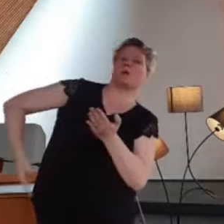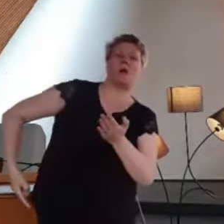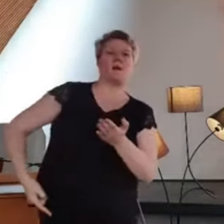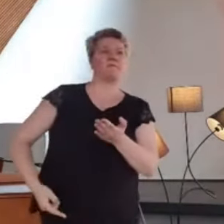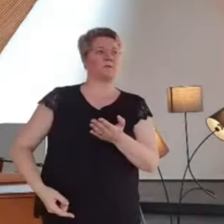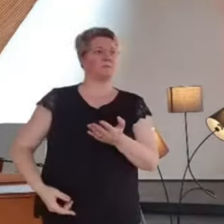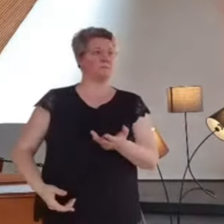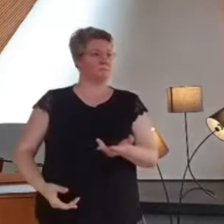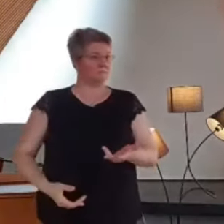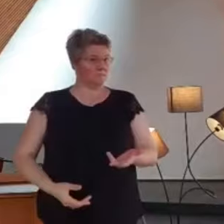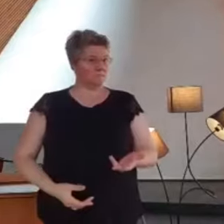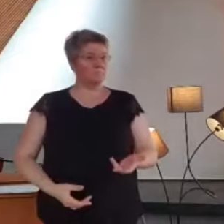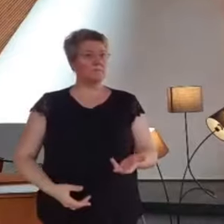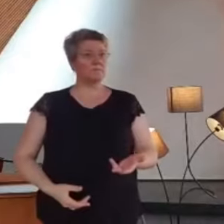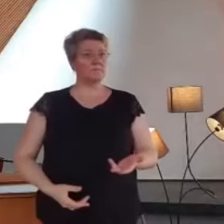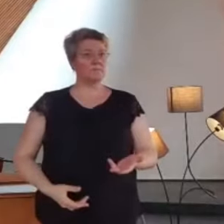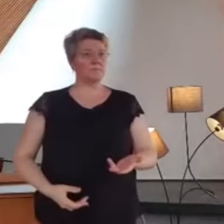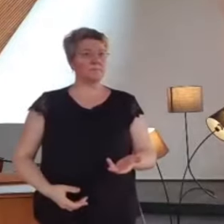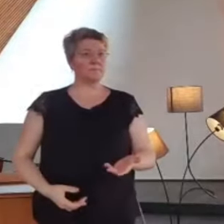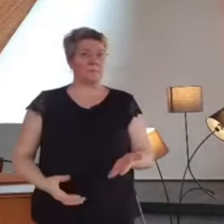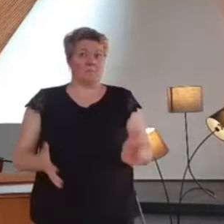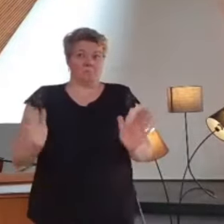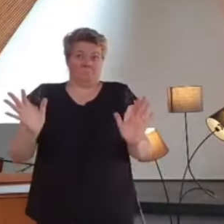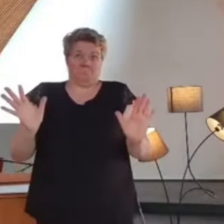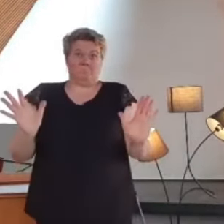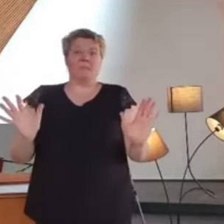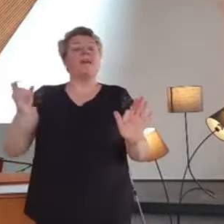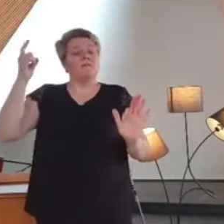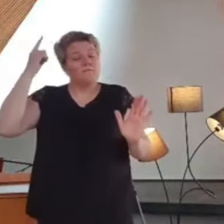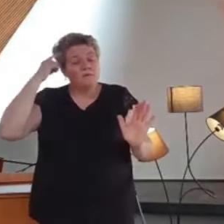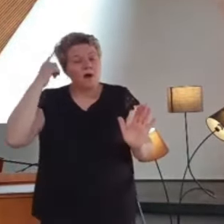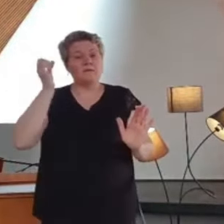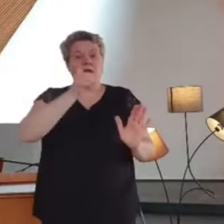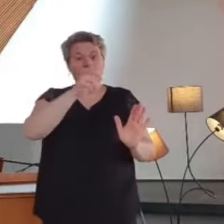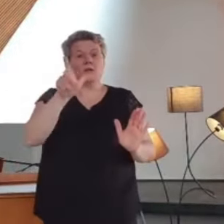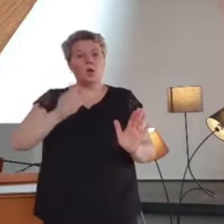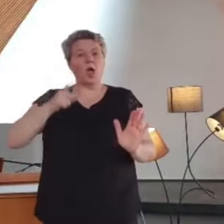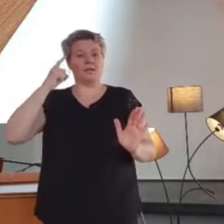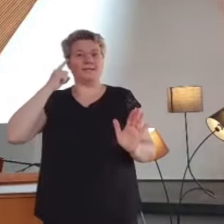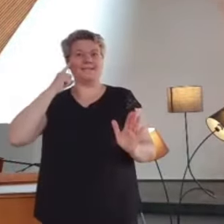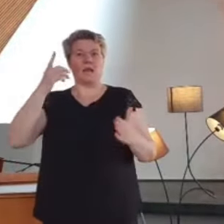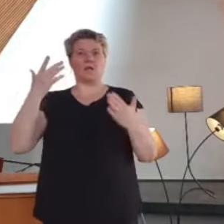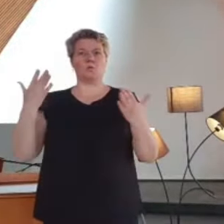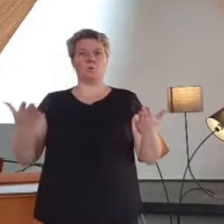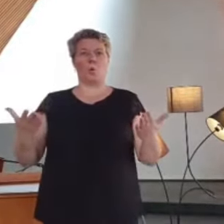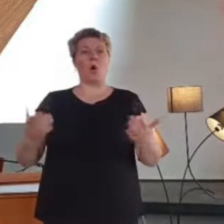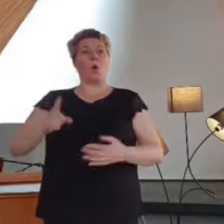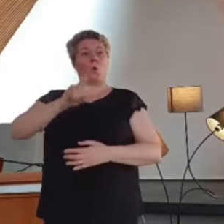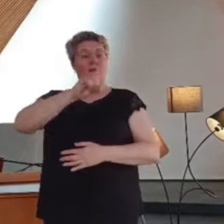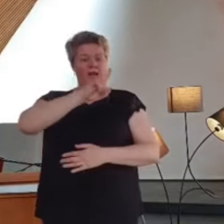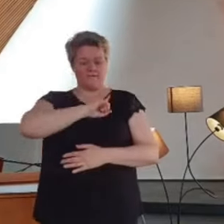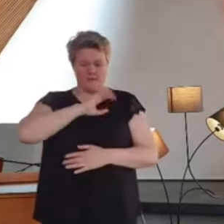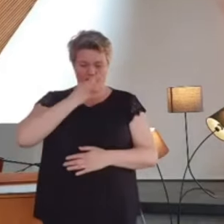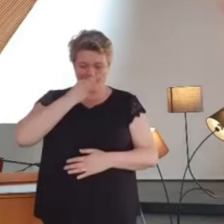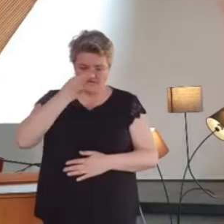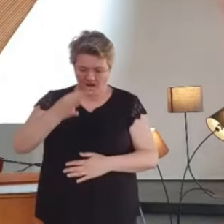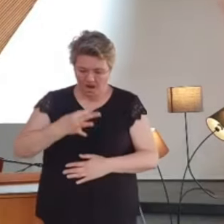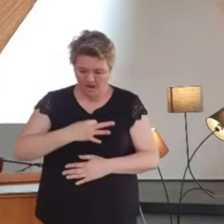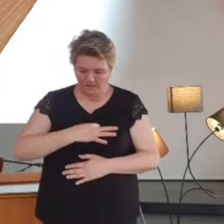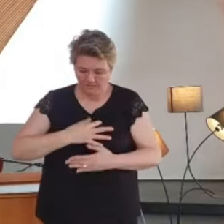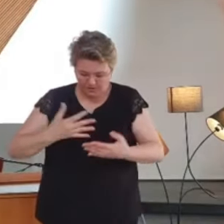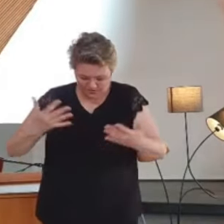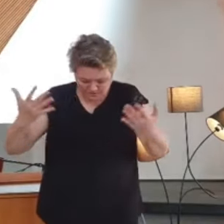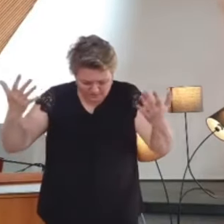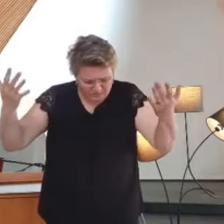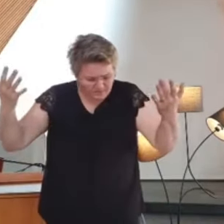angetan? Ich weiß nicht, ob das für euch ein Thema ist, aber ich weiß, dass es Menschen gibt, die auch sich selbst fragen: